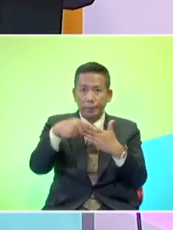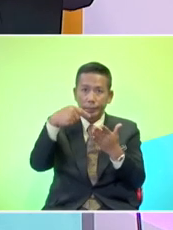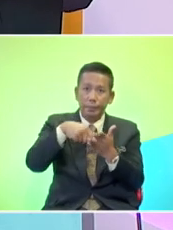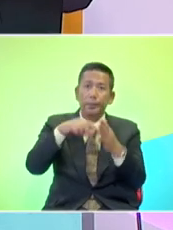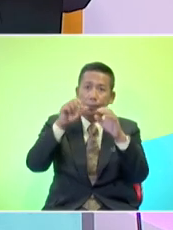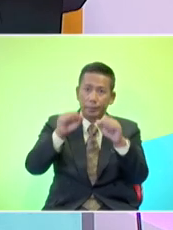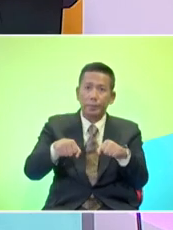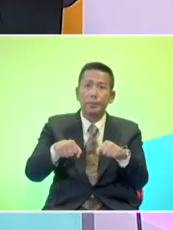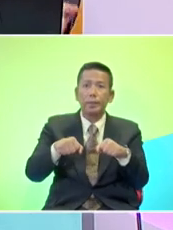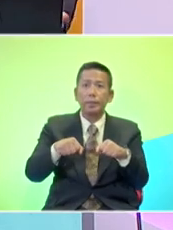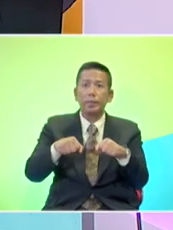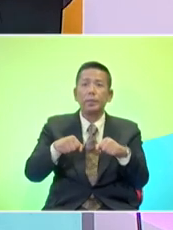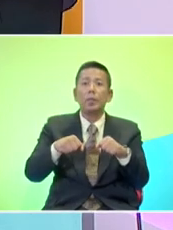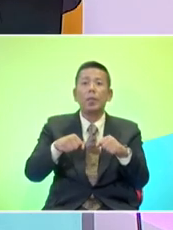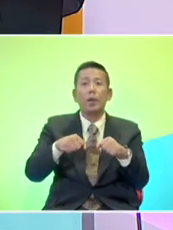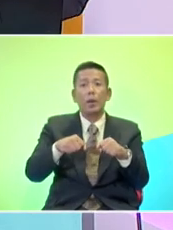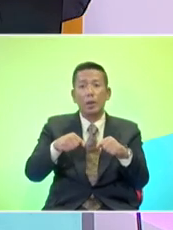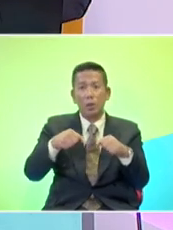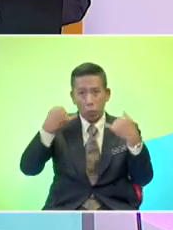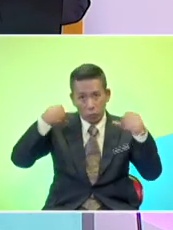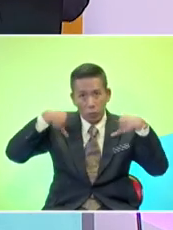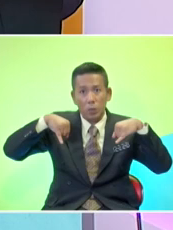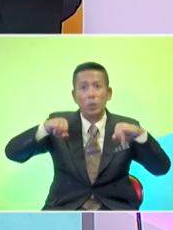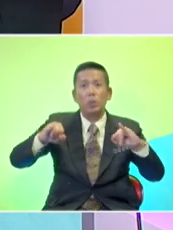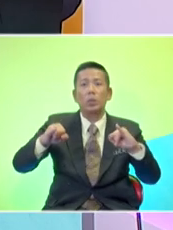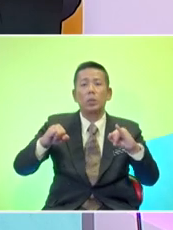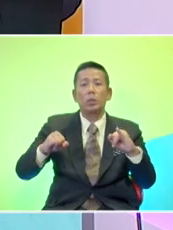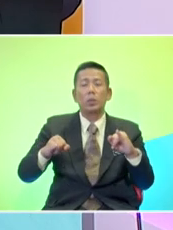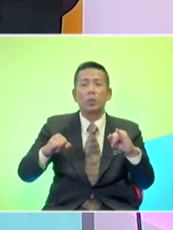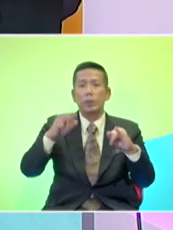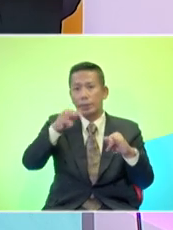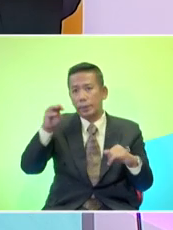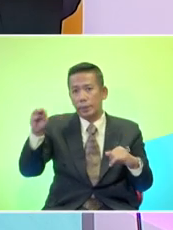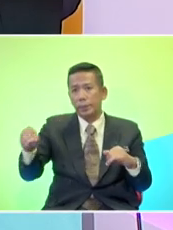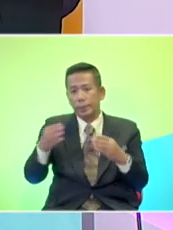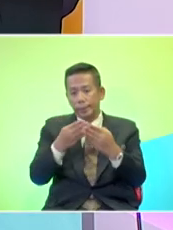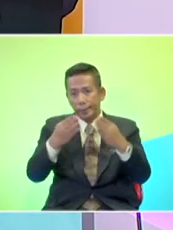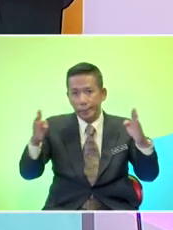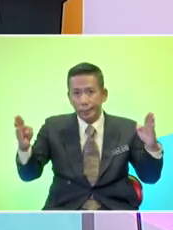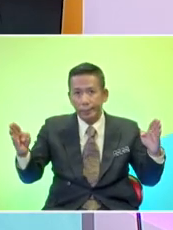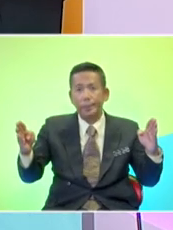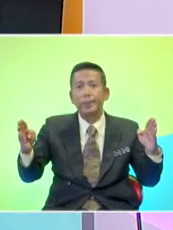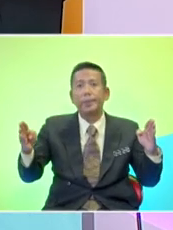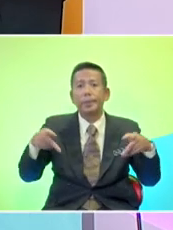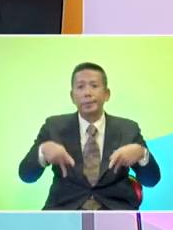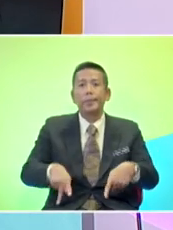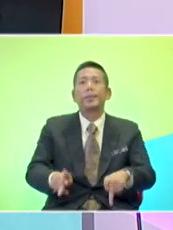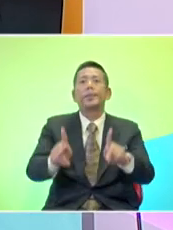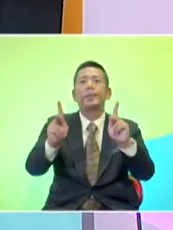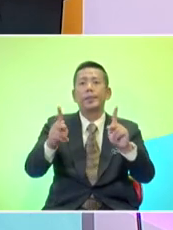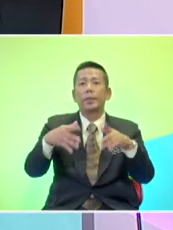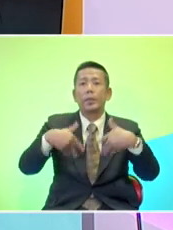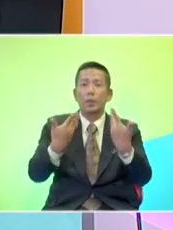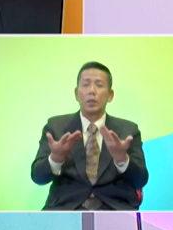dibuat Barangnya kan musim sekarang nih jadi murid-muri akan diberi penjajahan tentang bagaimana menghasilkan produk